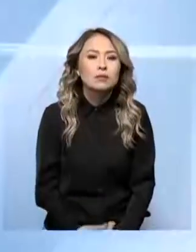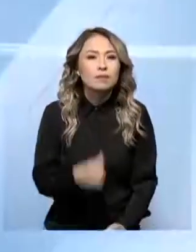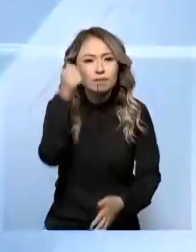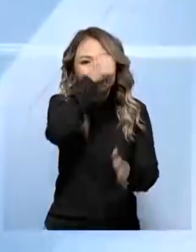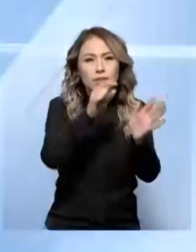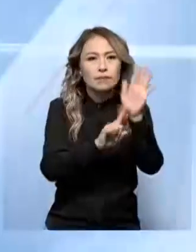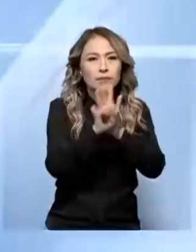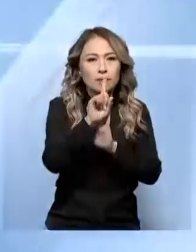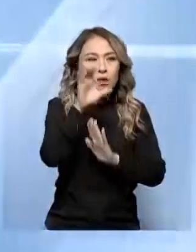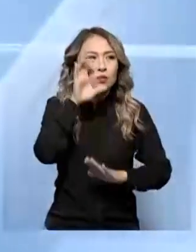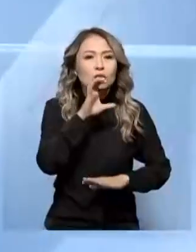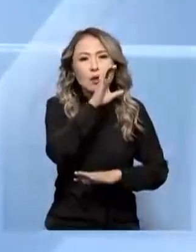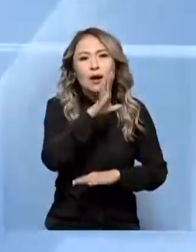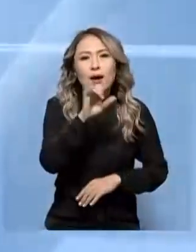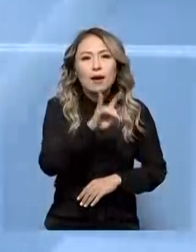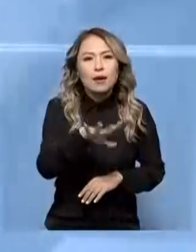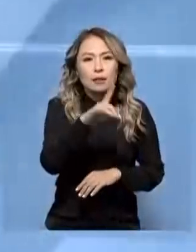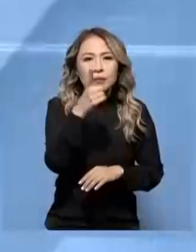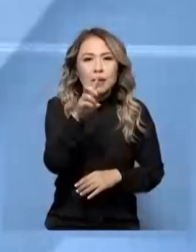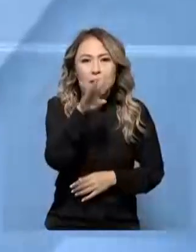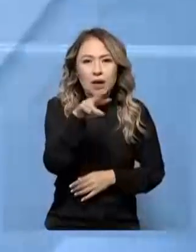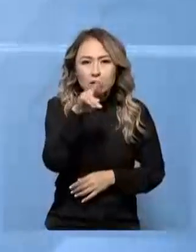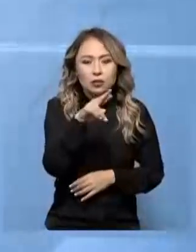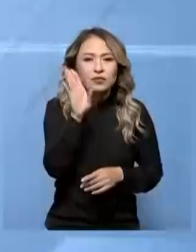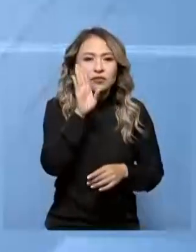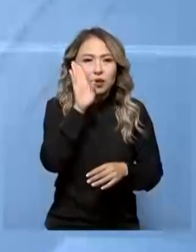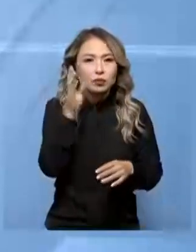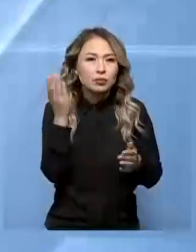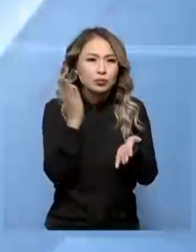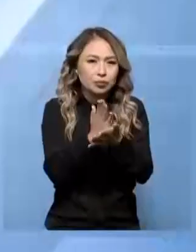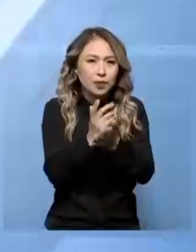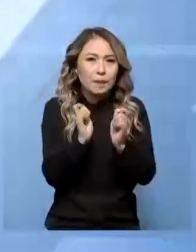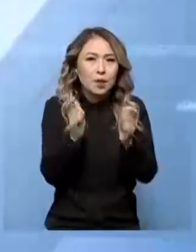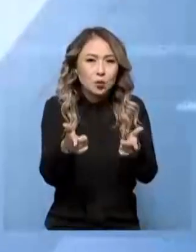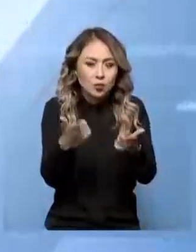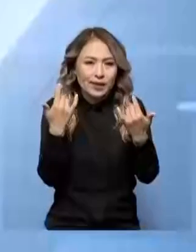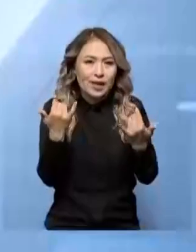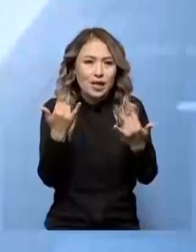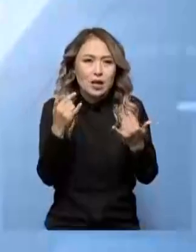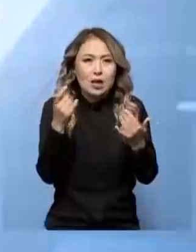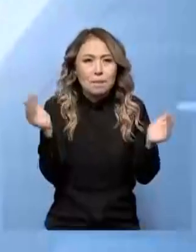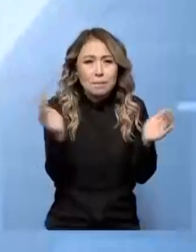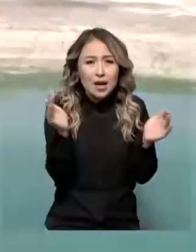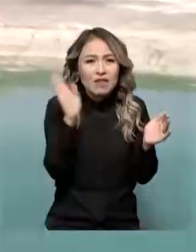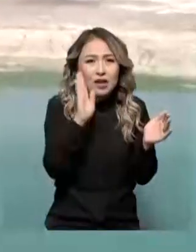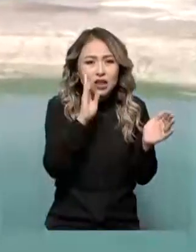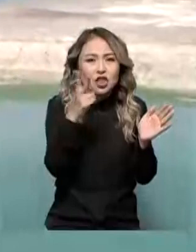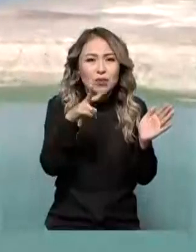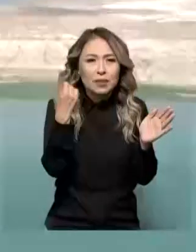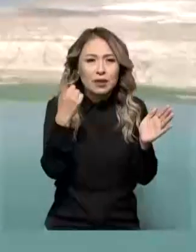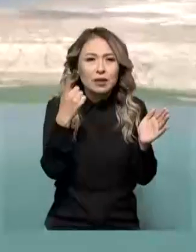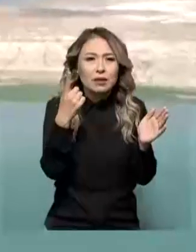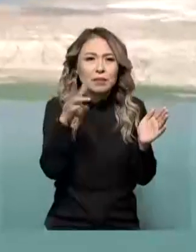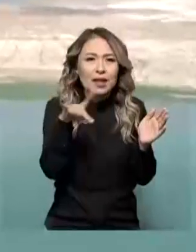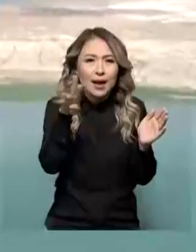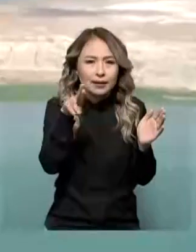Жыл басынан бері солтүстік аралға 1 миллиардтан аса текше метр су түсті. Осылайша кіші теңіздегі су көлемі 21